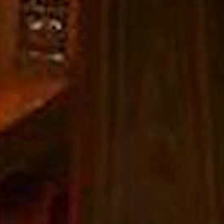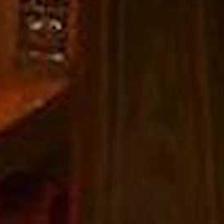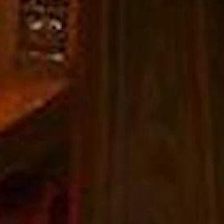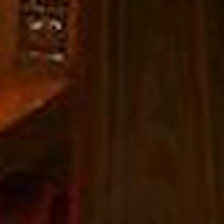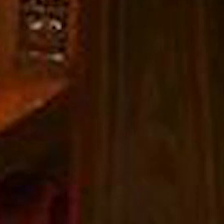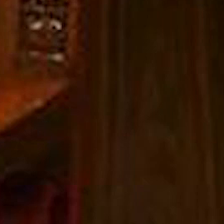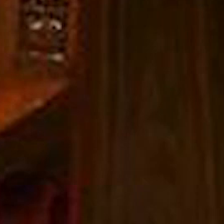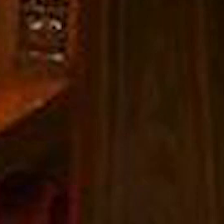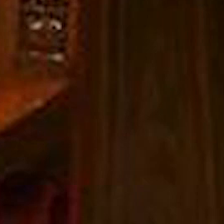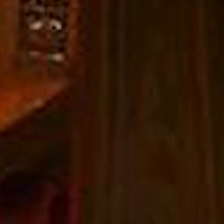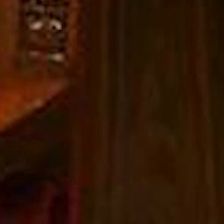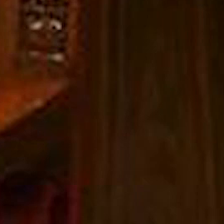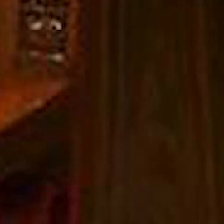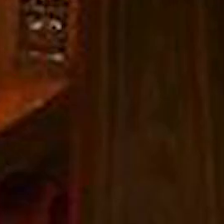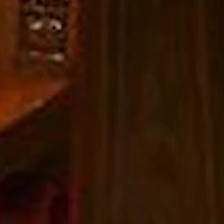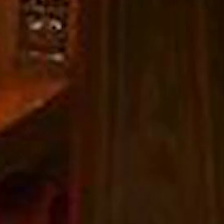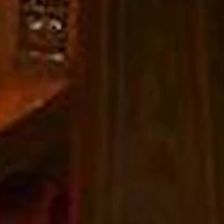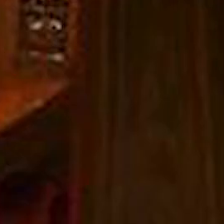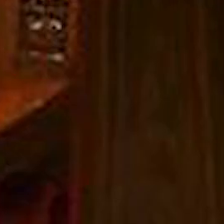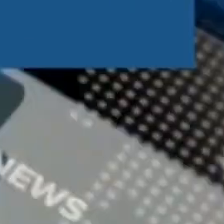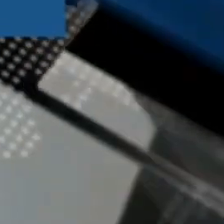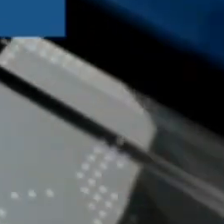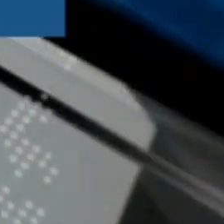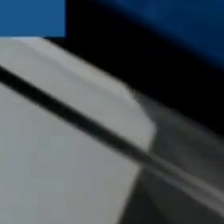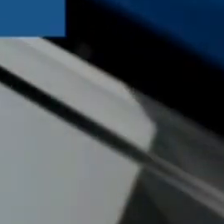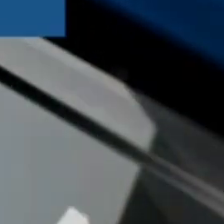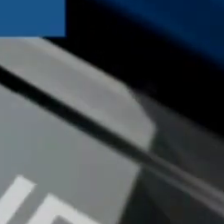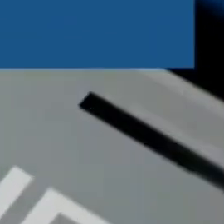என சபாநாயகருக்கு எச்சரிக்கை விடுத்துள்ளனர்.